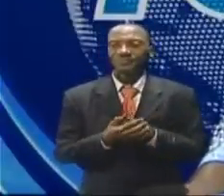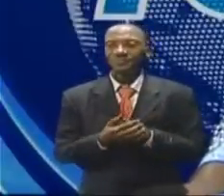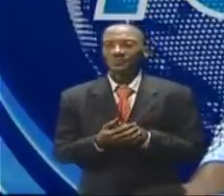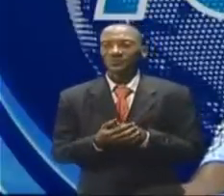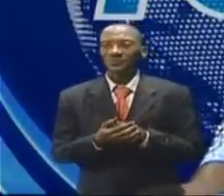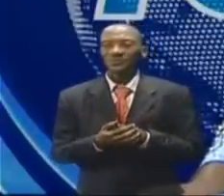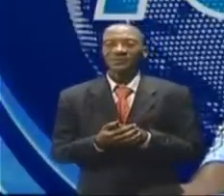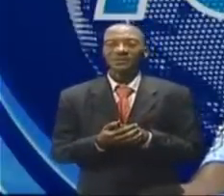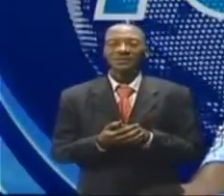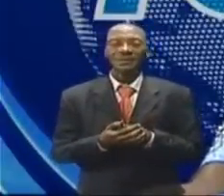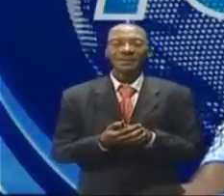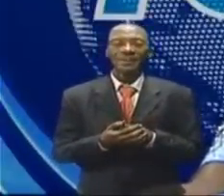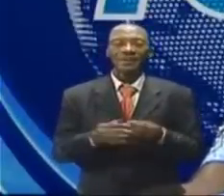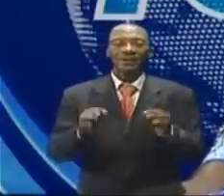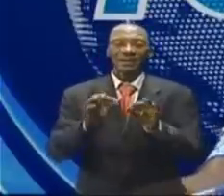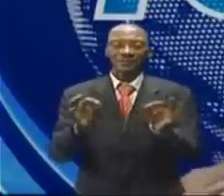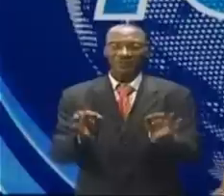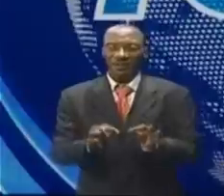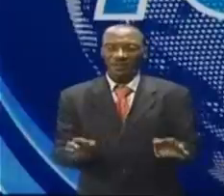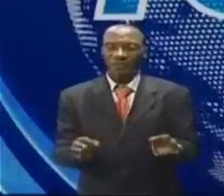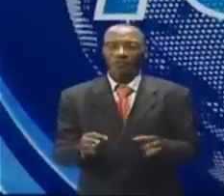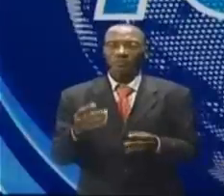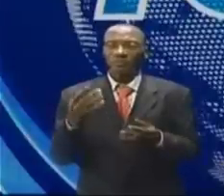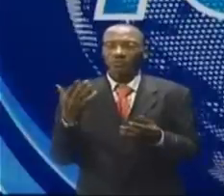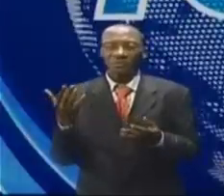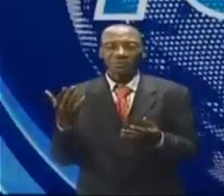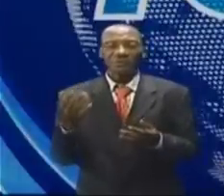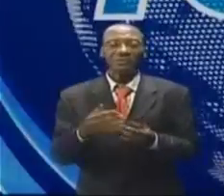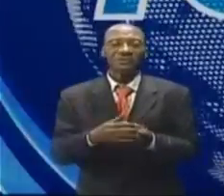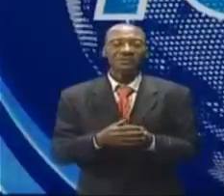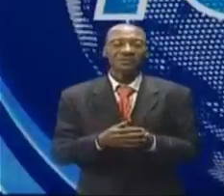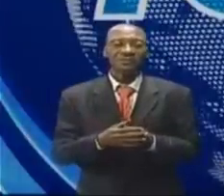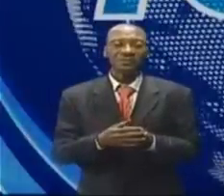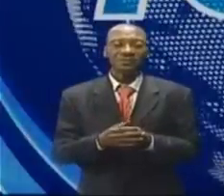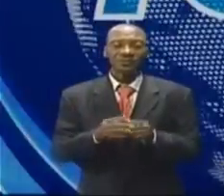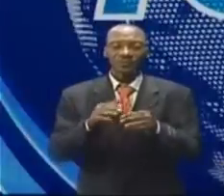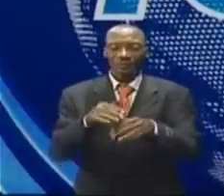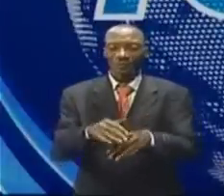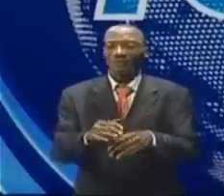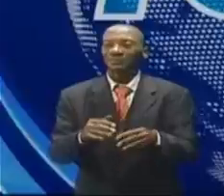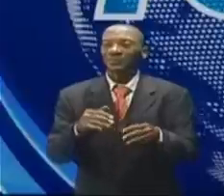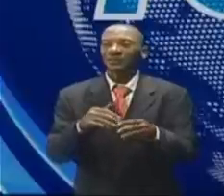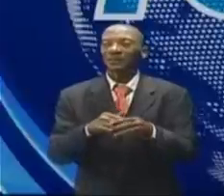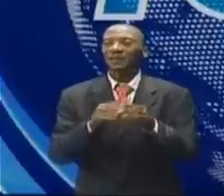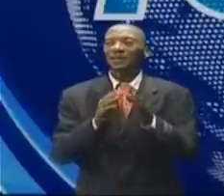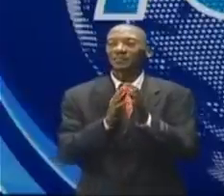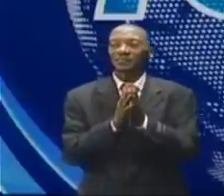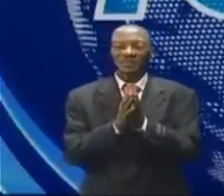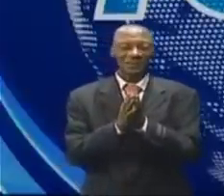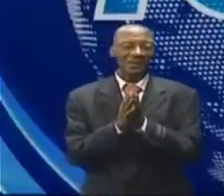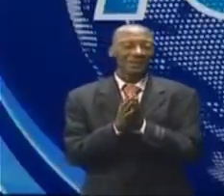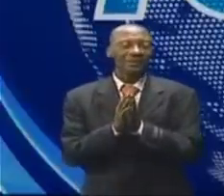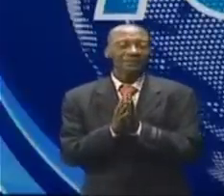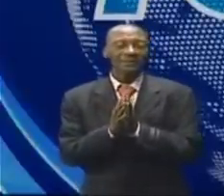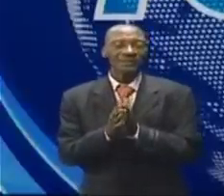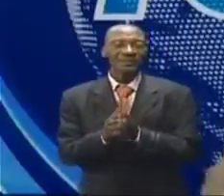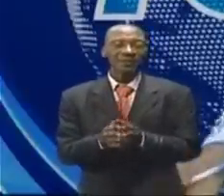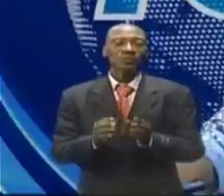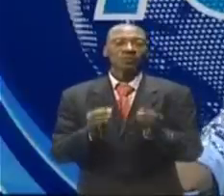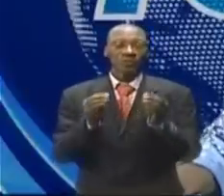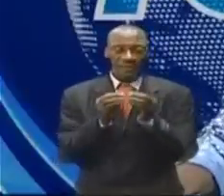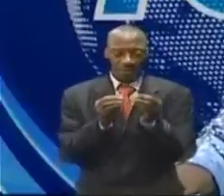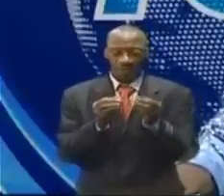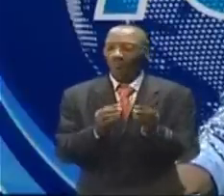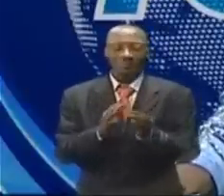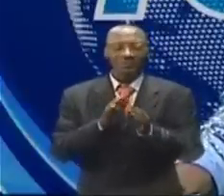les élections syndicales à la Caisse nationale de sécurité sociale Kasaï orientale. C'était au terme du scrutin transparent et libre